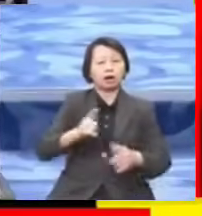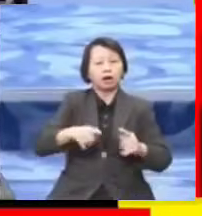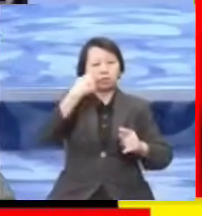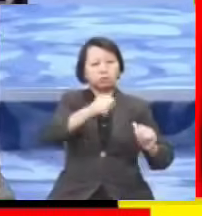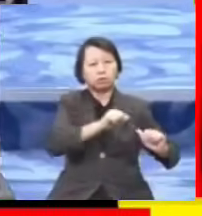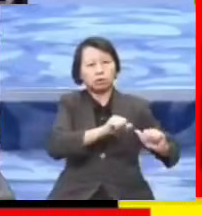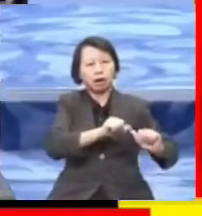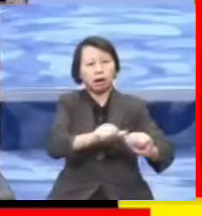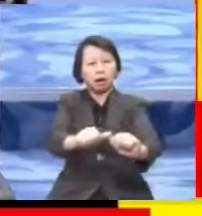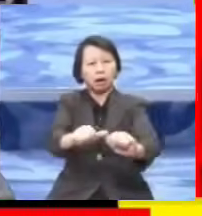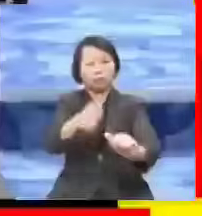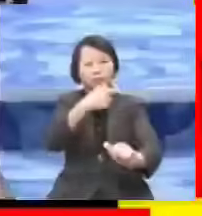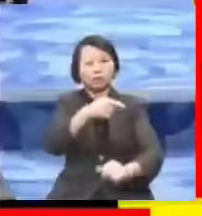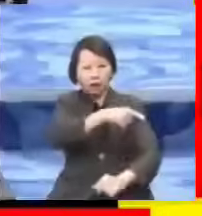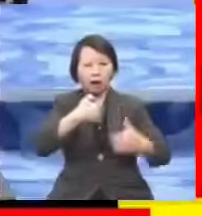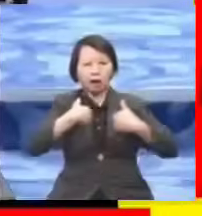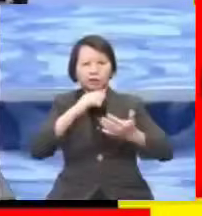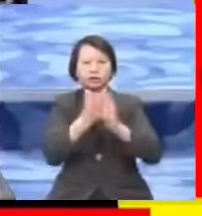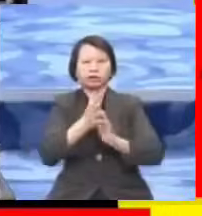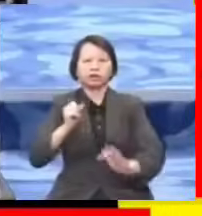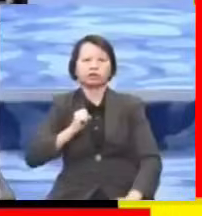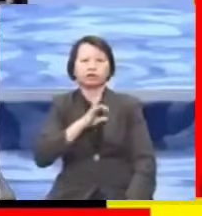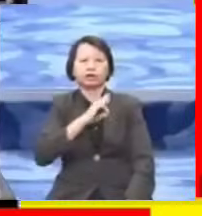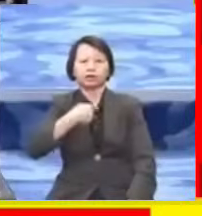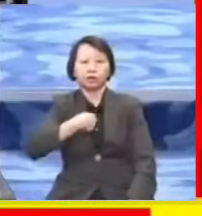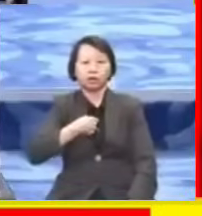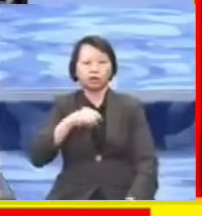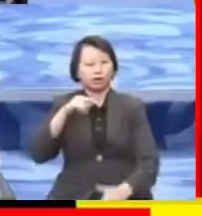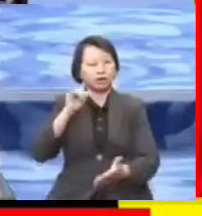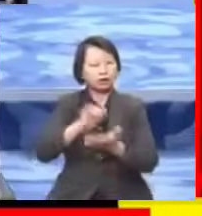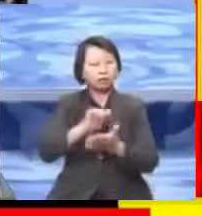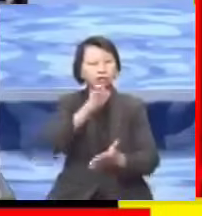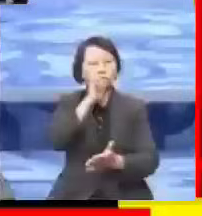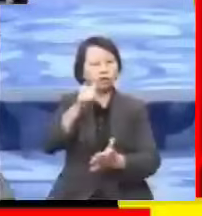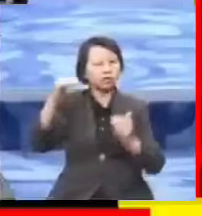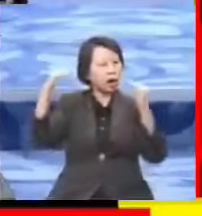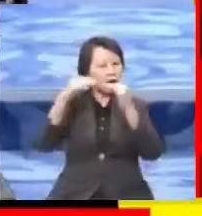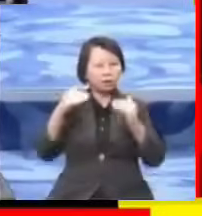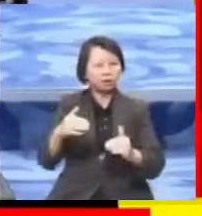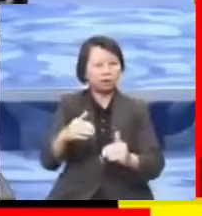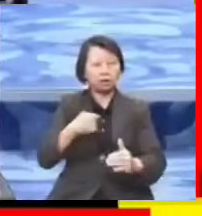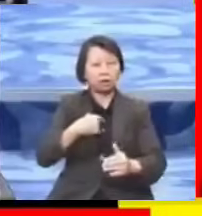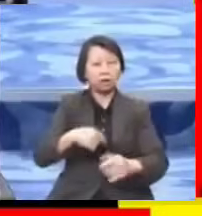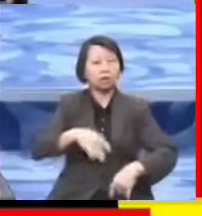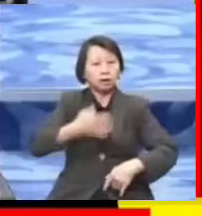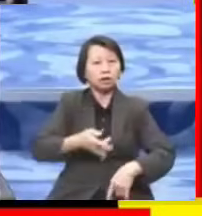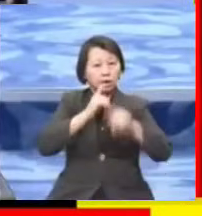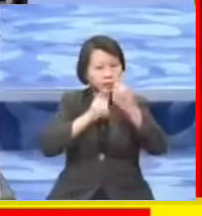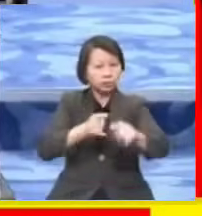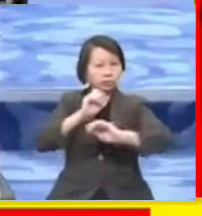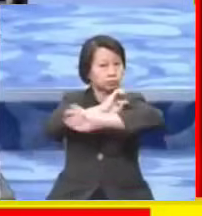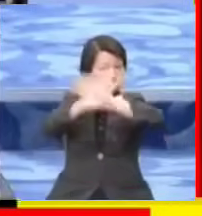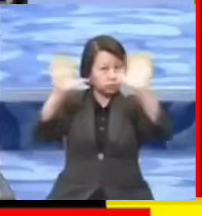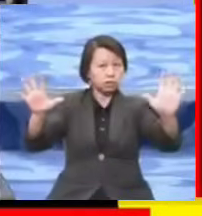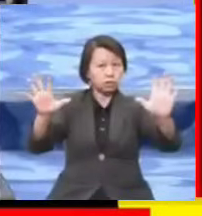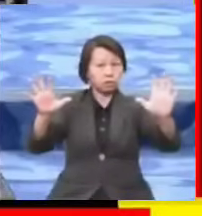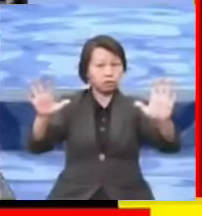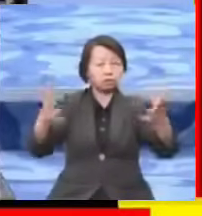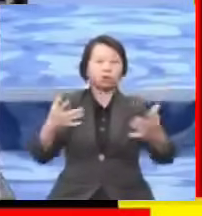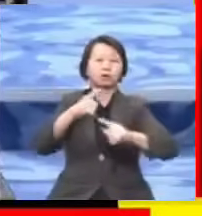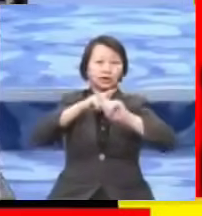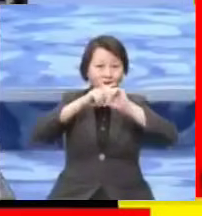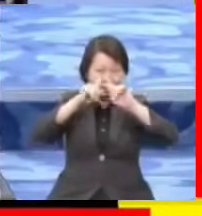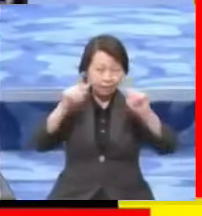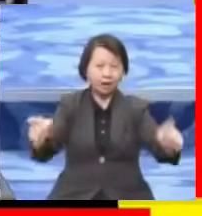terus kaitkan kerana dia pernah jadi staff saya, saya rasa kurang adil. Saya rasa jawapan ini bagi saya jelas. Tapi